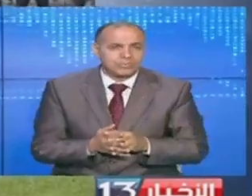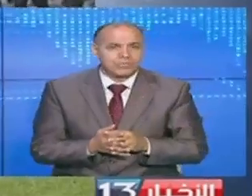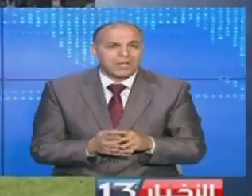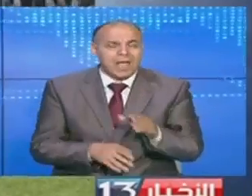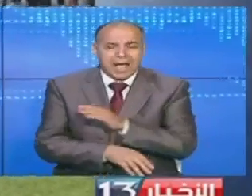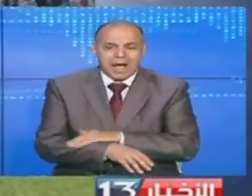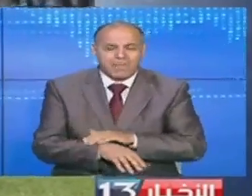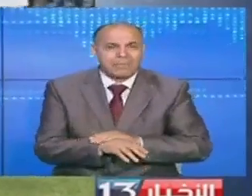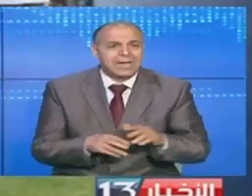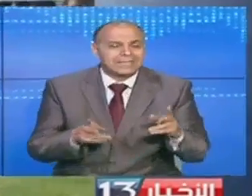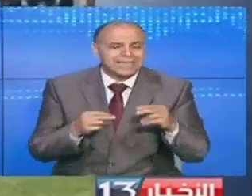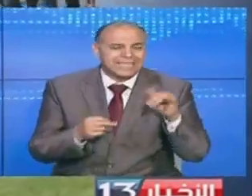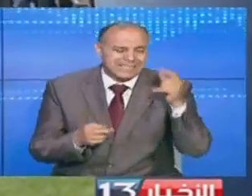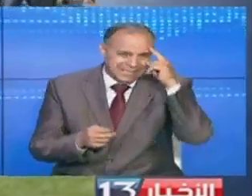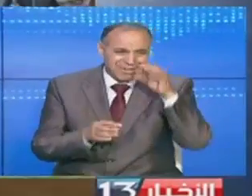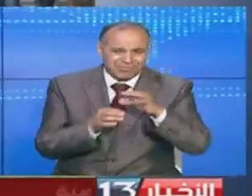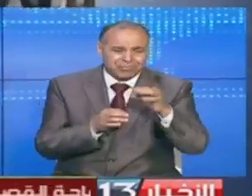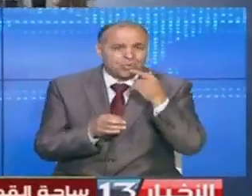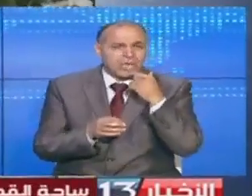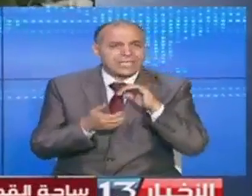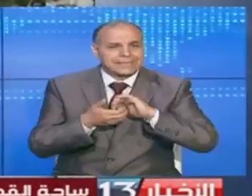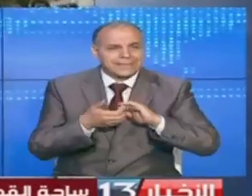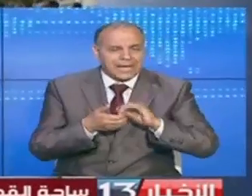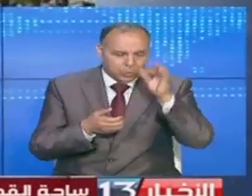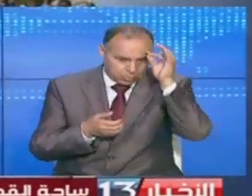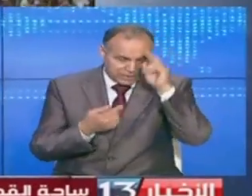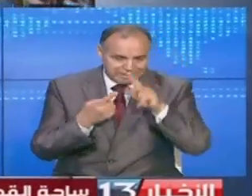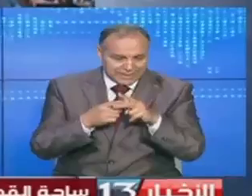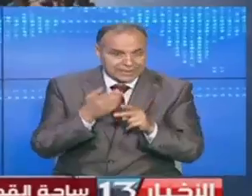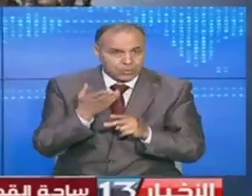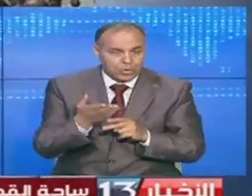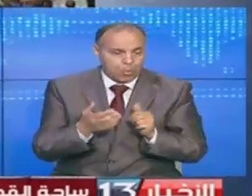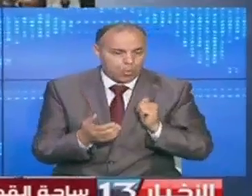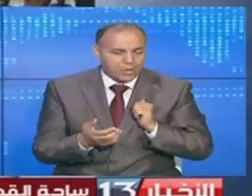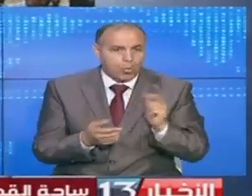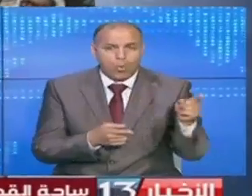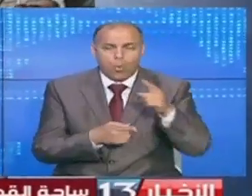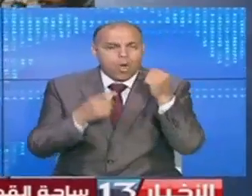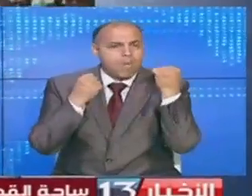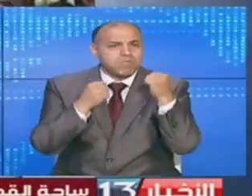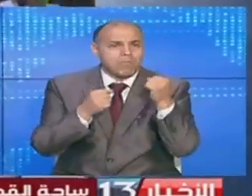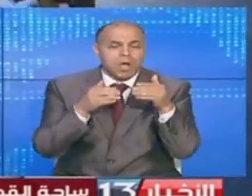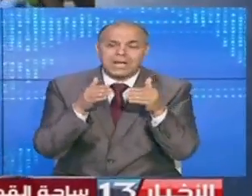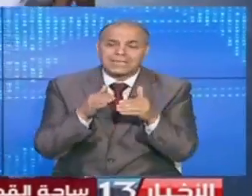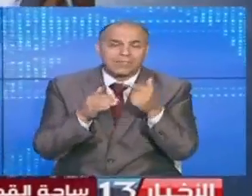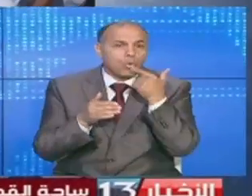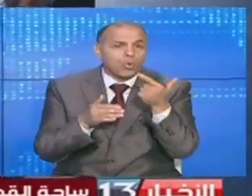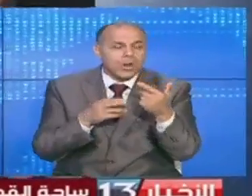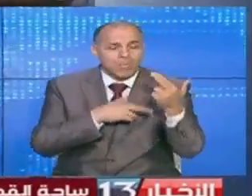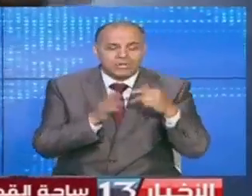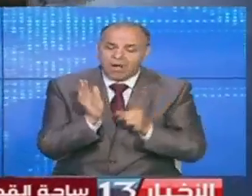نفذ العاملون في قطاع التاكسي الفردي المنضمون تحت الاتحاد التونسي للتاكسي الفردي وقفة احتجاجية طالبوا خلالها